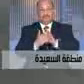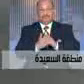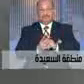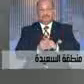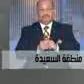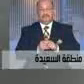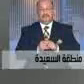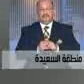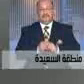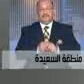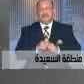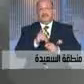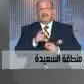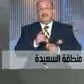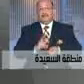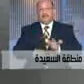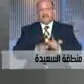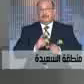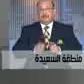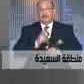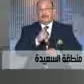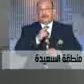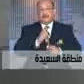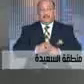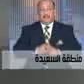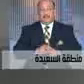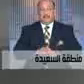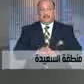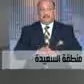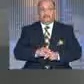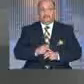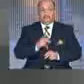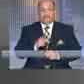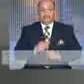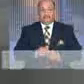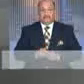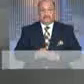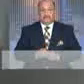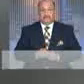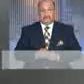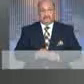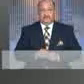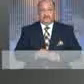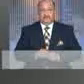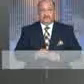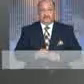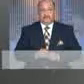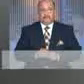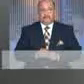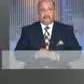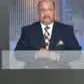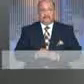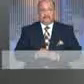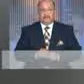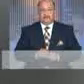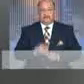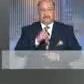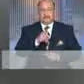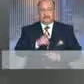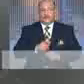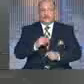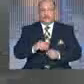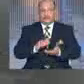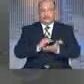قتلة أبنائهم. الرسالة الأولى نحب نوصلها للقضاء، نقولوا أن دماء الشهداء راهي أمانة في